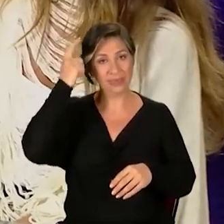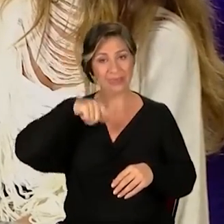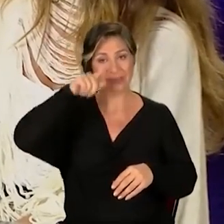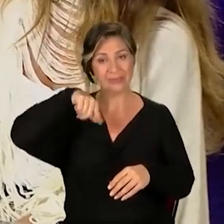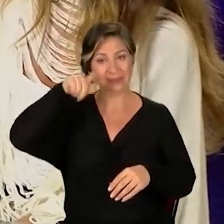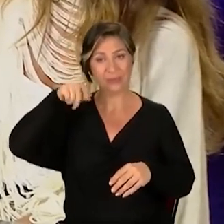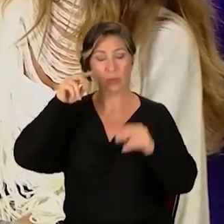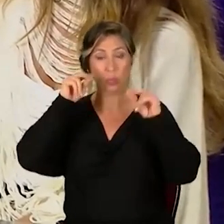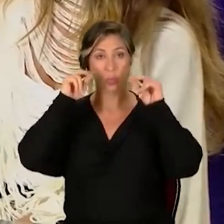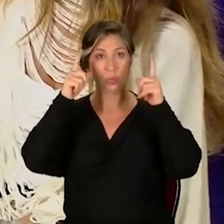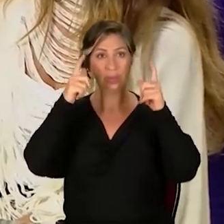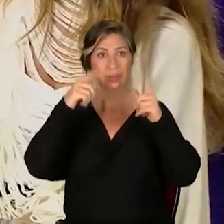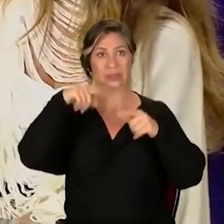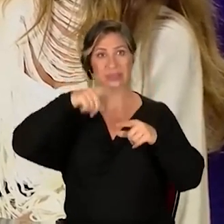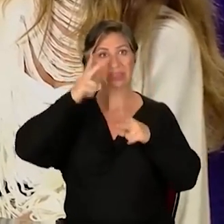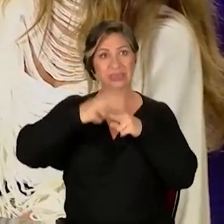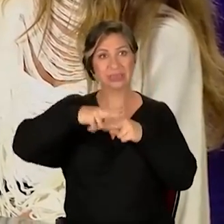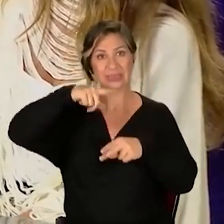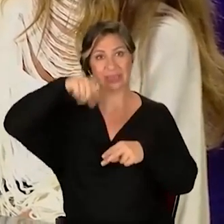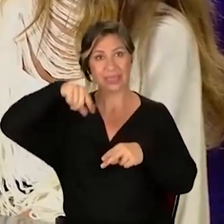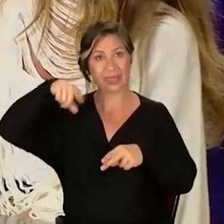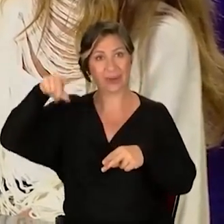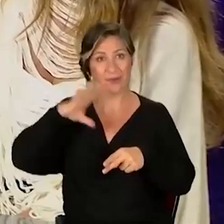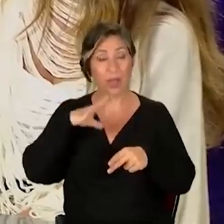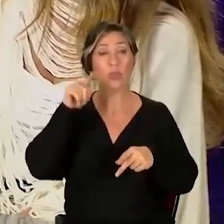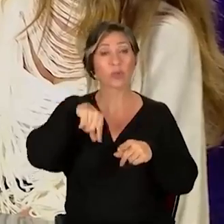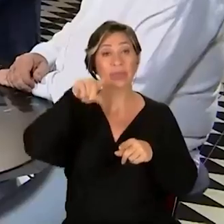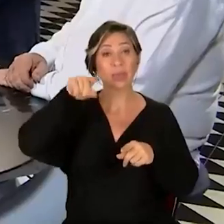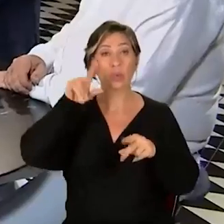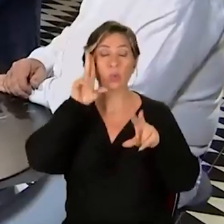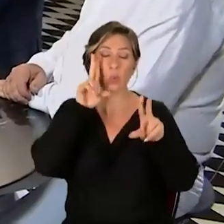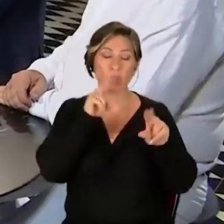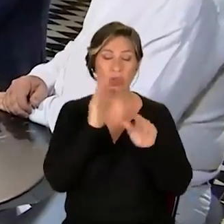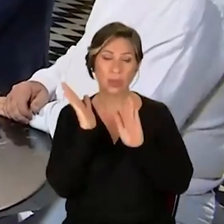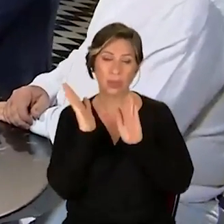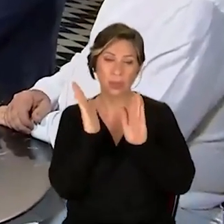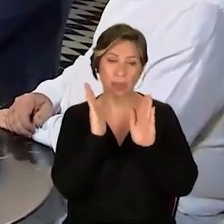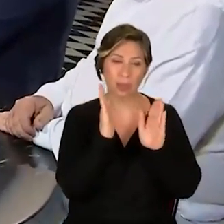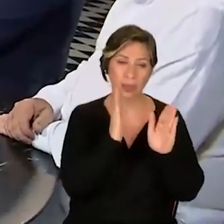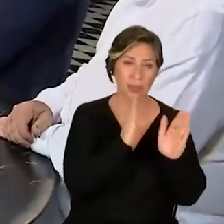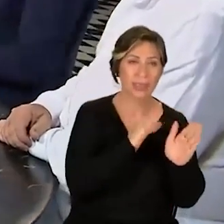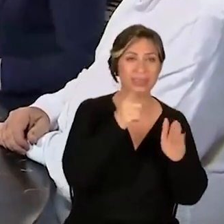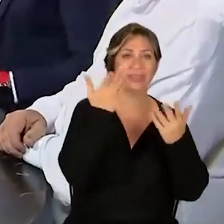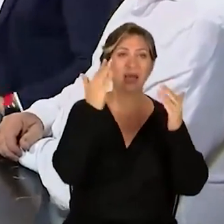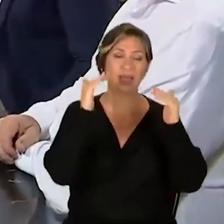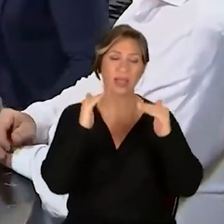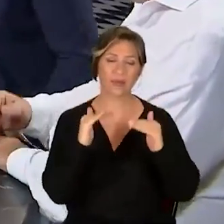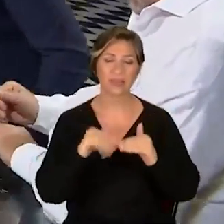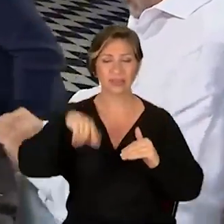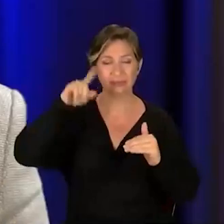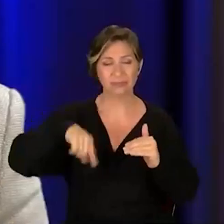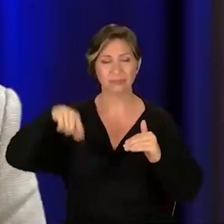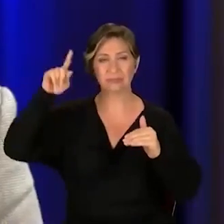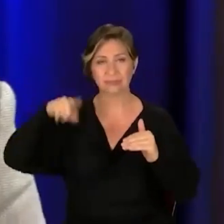dalgaları var. Uyanıklıktaki hızlı dalgalar var. Bu dalgalar daha sonra uykuya doğru gittikçe sizi daha yavaş dalgalar haline